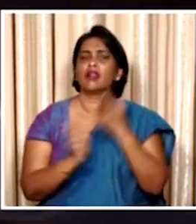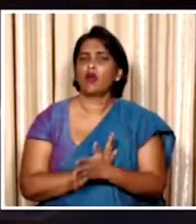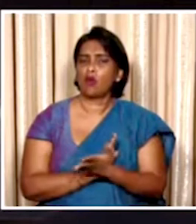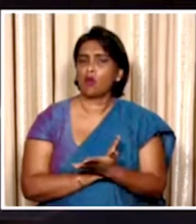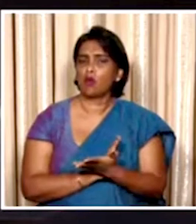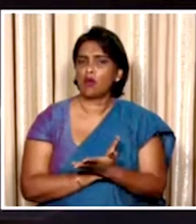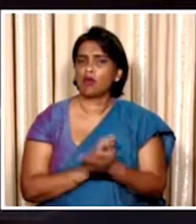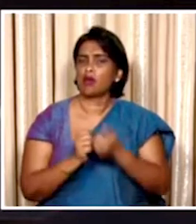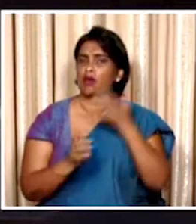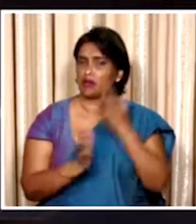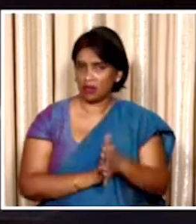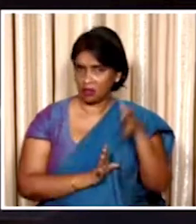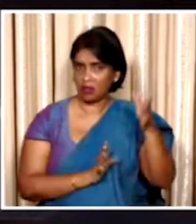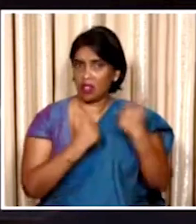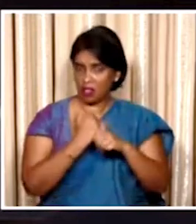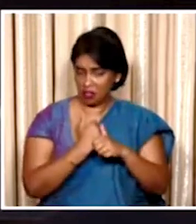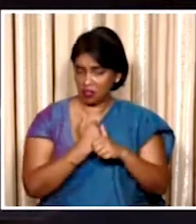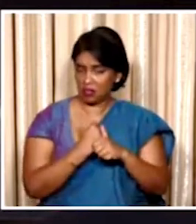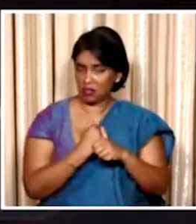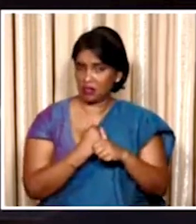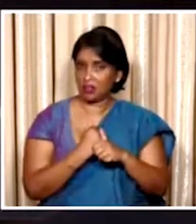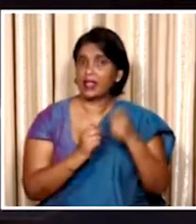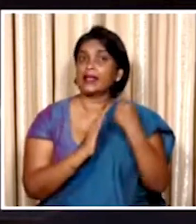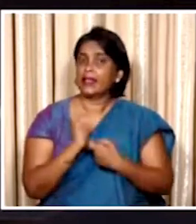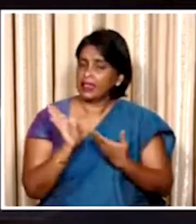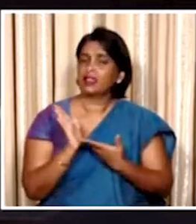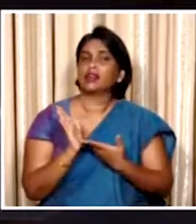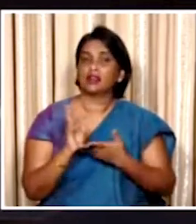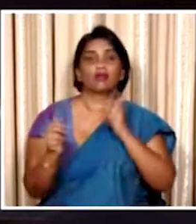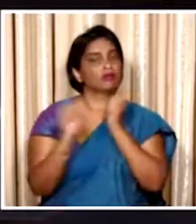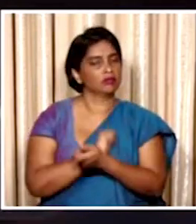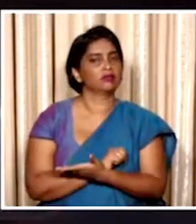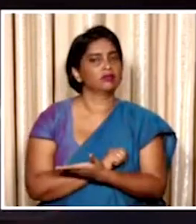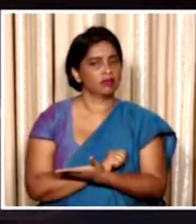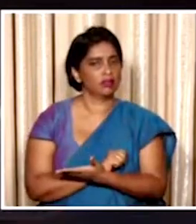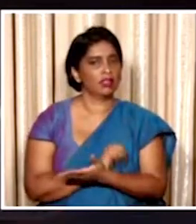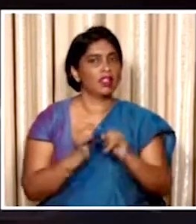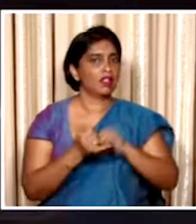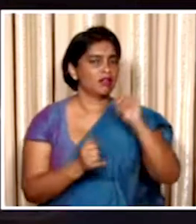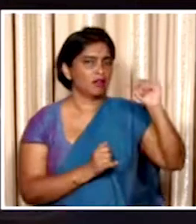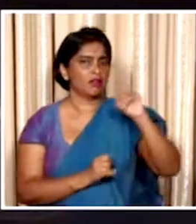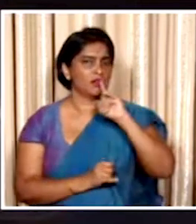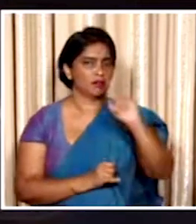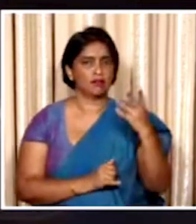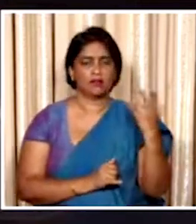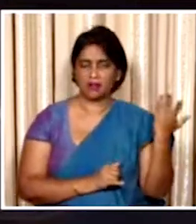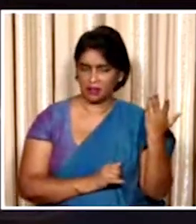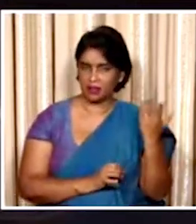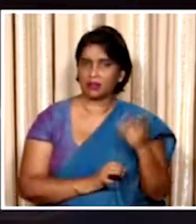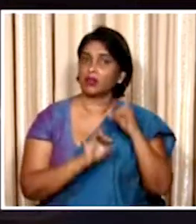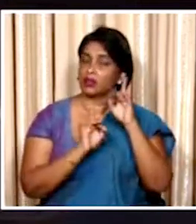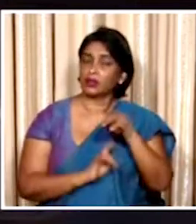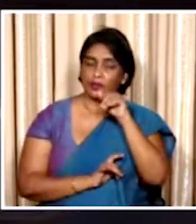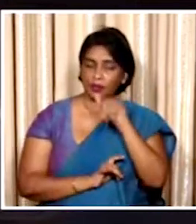කොහෙද? වැරද්ද තියෙන්නේ හදපු නීතියෙන්. ඒකනේ වෙනස් කරන්න ඕනේ. ඒක ලේකම්වරයාට මැල්ල හරියන්නේ නැහැ. ඉතින්